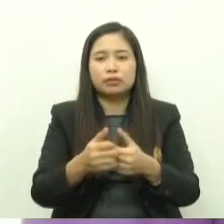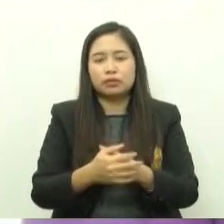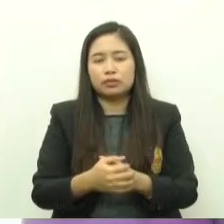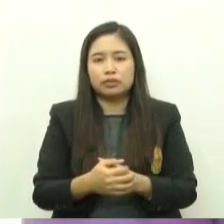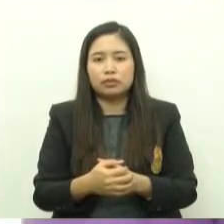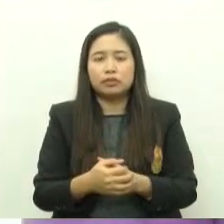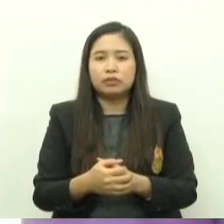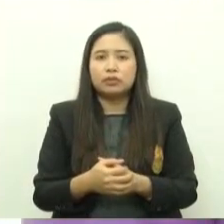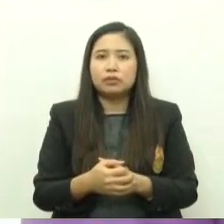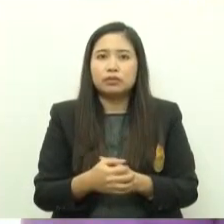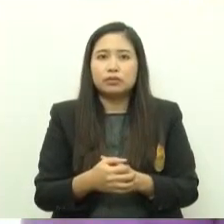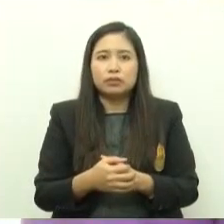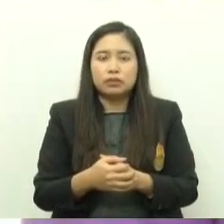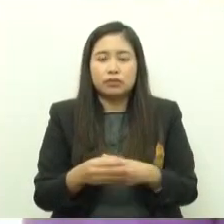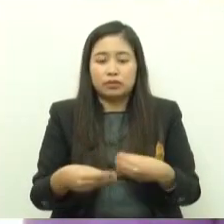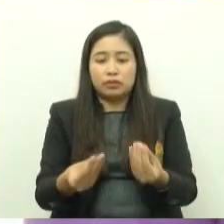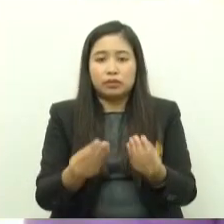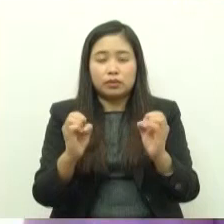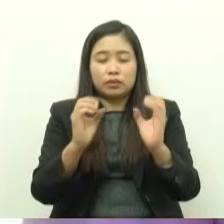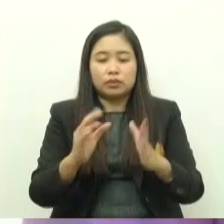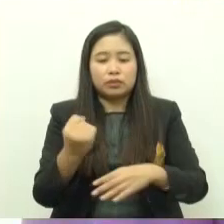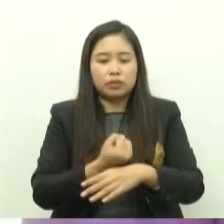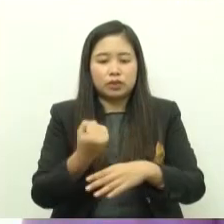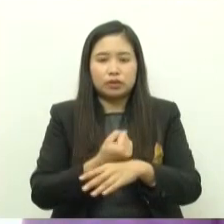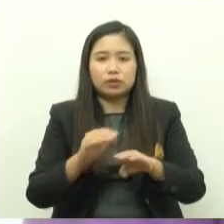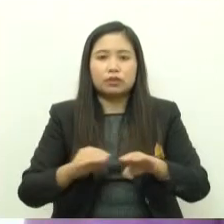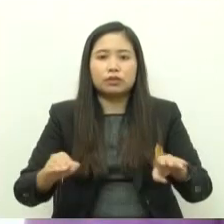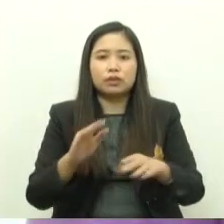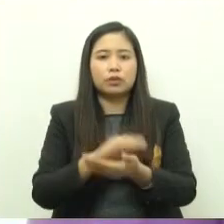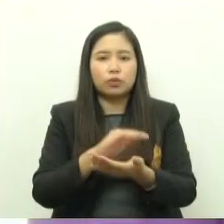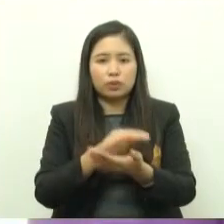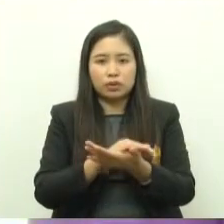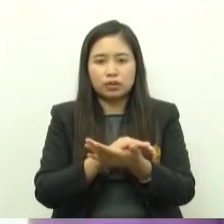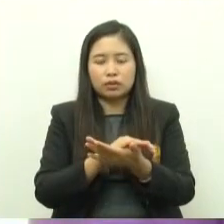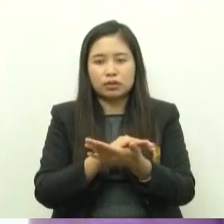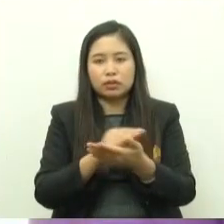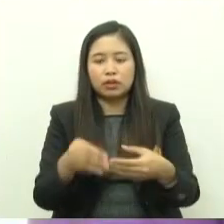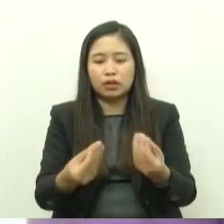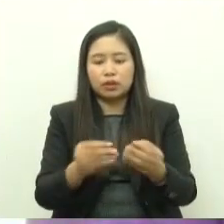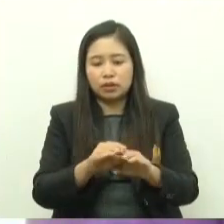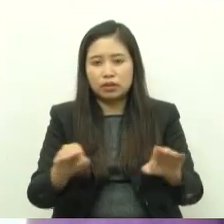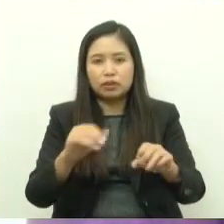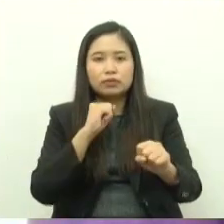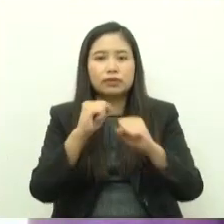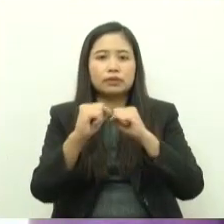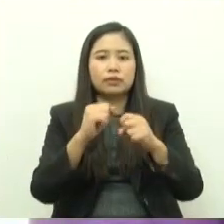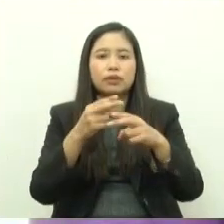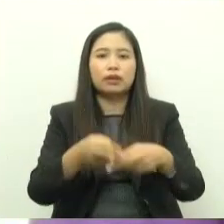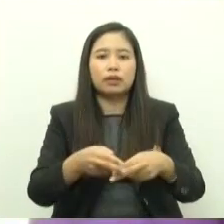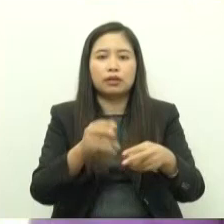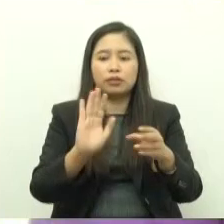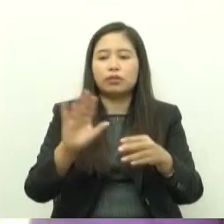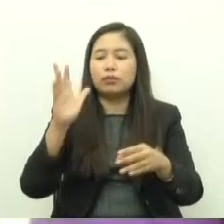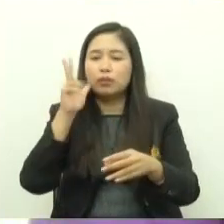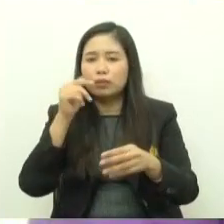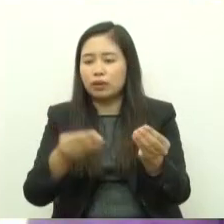สารด้วยนะคะอ่าให้คุณครูเนี่ยได้ฝึกเด็กที่โรงเรียนแล้วก็ให้เด็กนั้นเป็นสื่อเองนะคะไปฝึกกับผู้ปกครองโดย